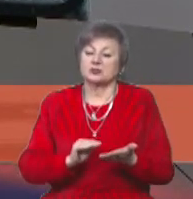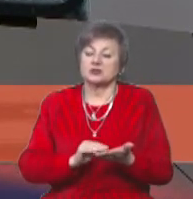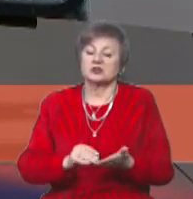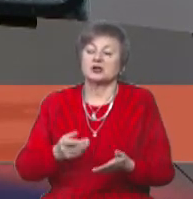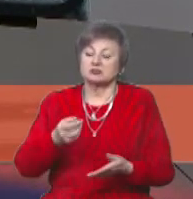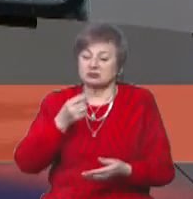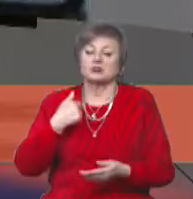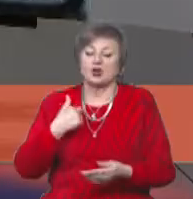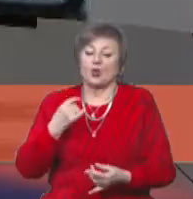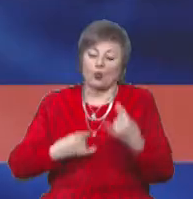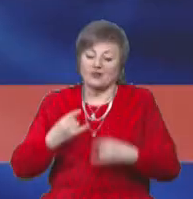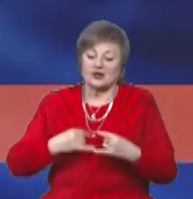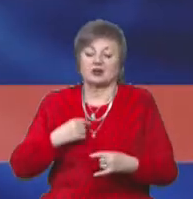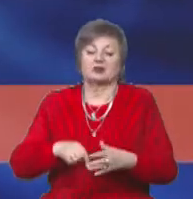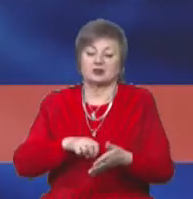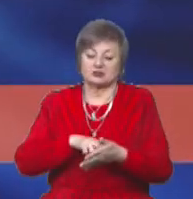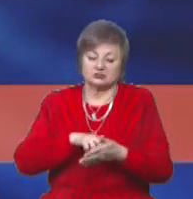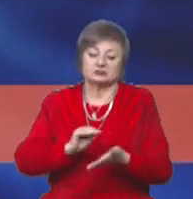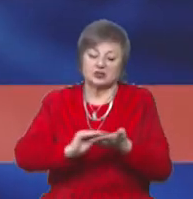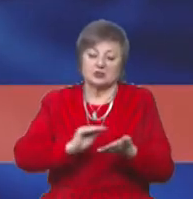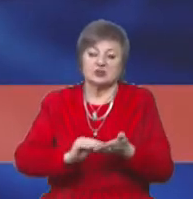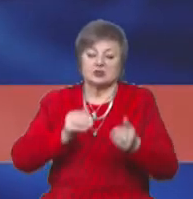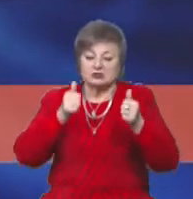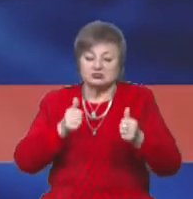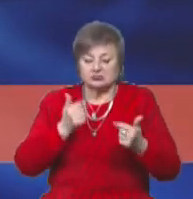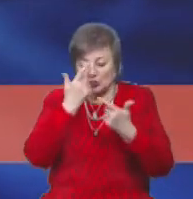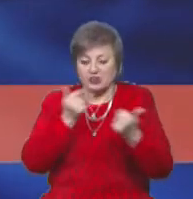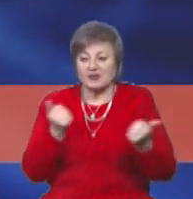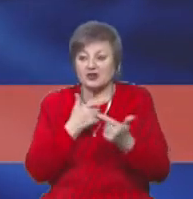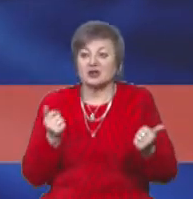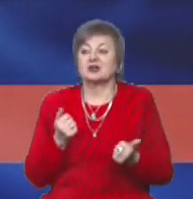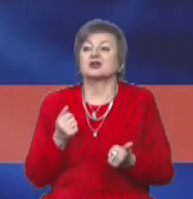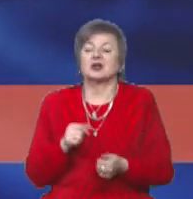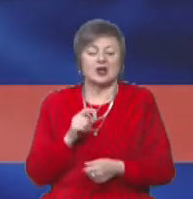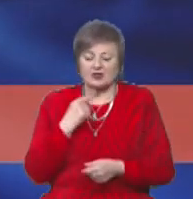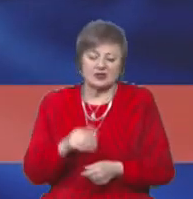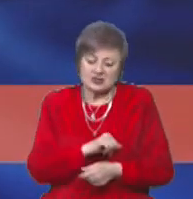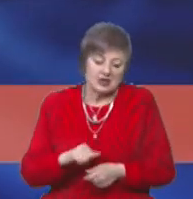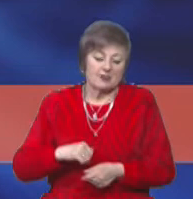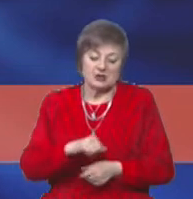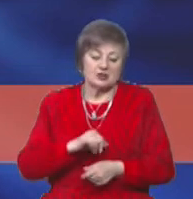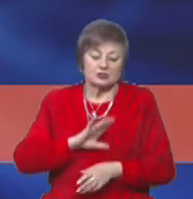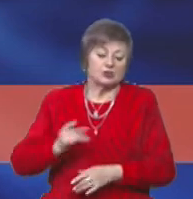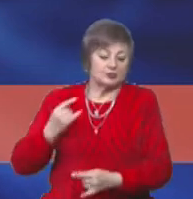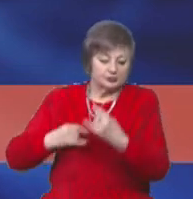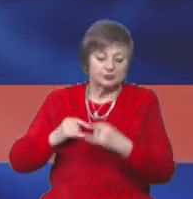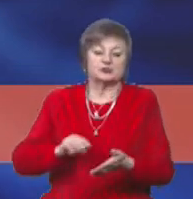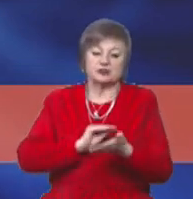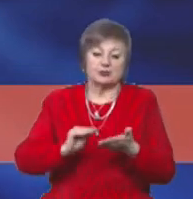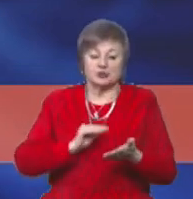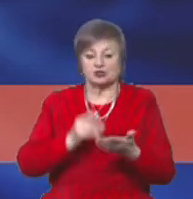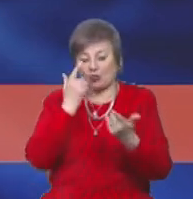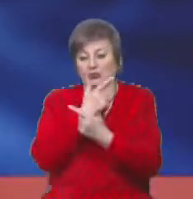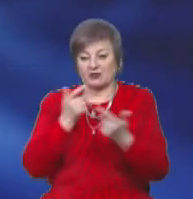що я до останнього не хотіла, як я казала, все саме зробимо, все буде все гарно,